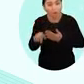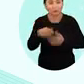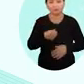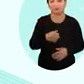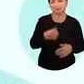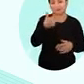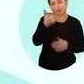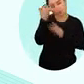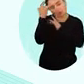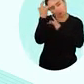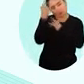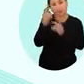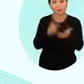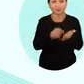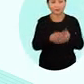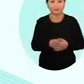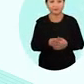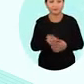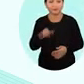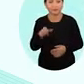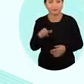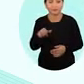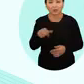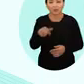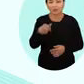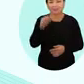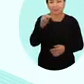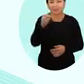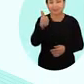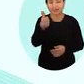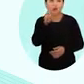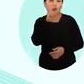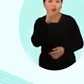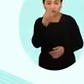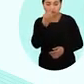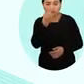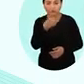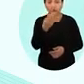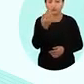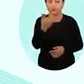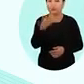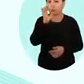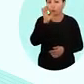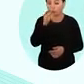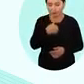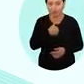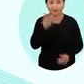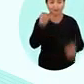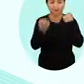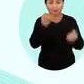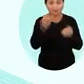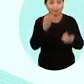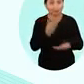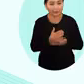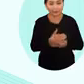аль болох сайн унтаж амрахыг хичээх. Ердийнхөөсөө илүү илчлэг хоол хэрэглэх. Шингэн зүйл сайн уух.